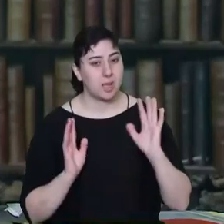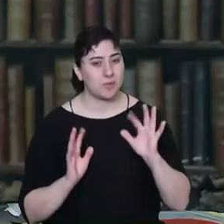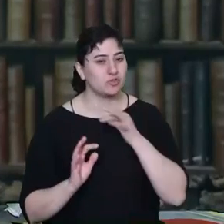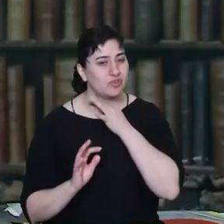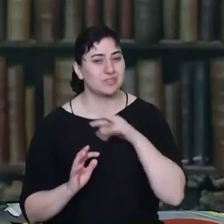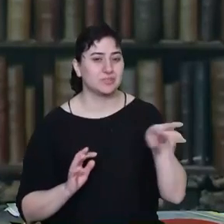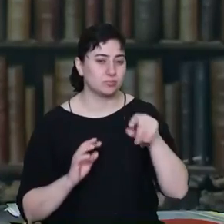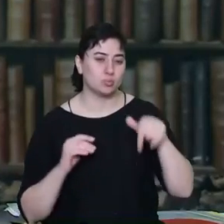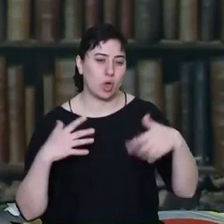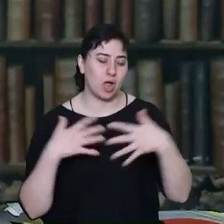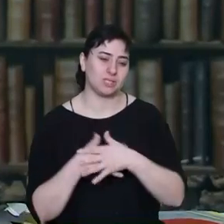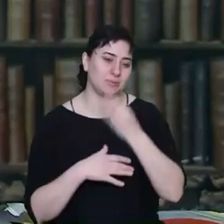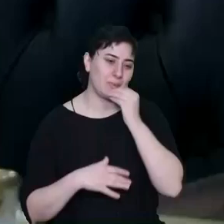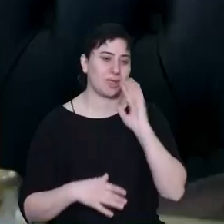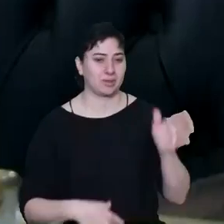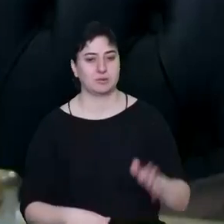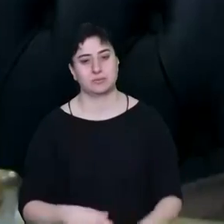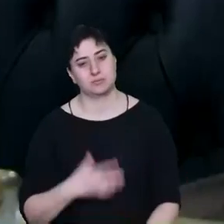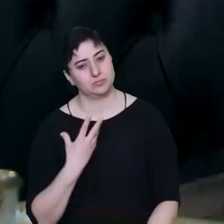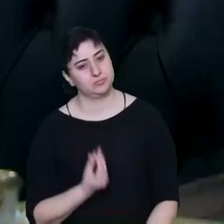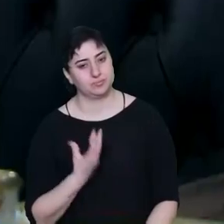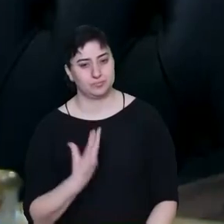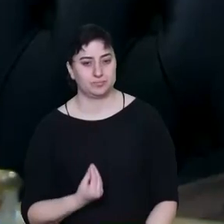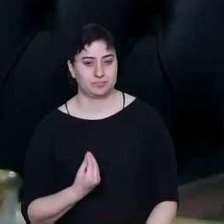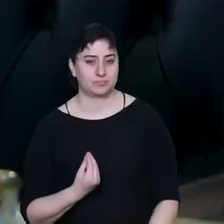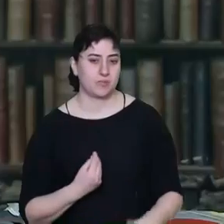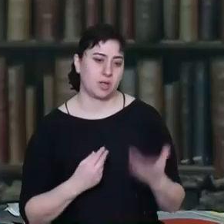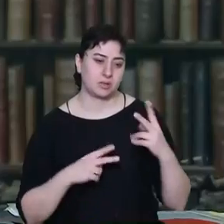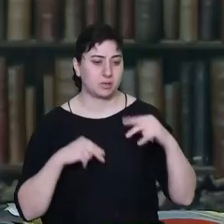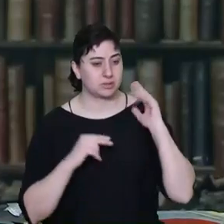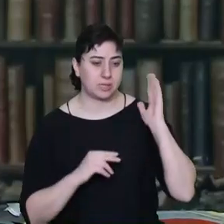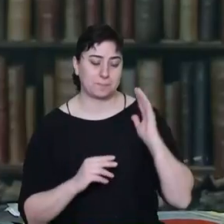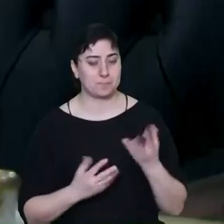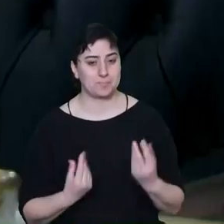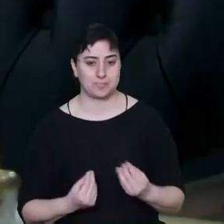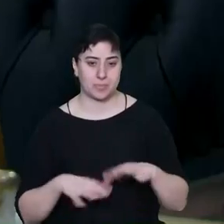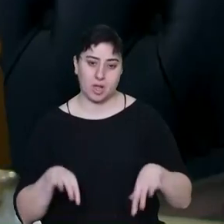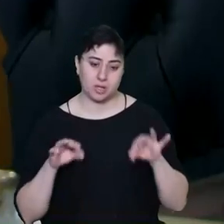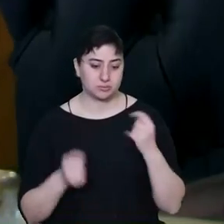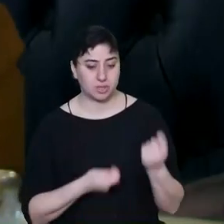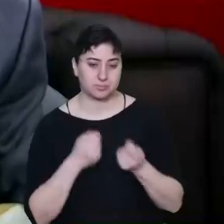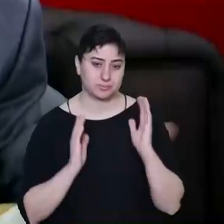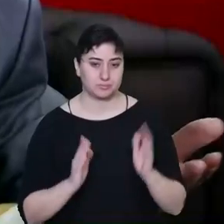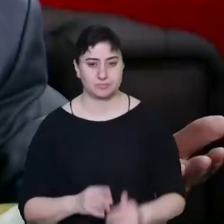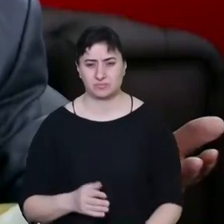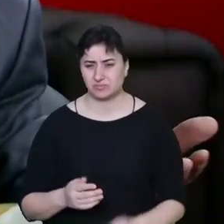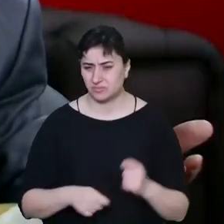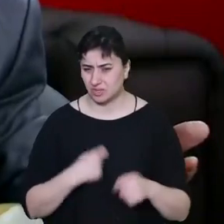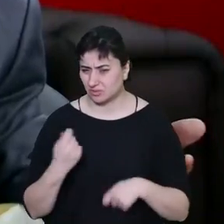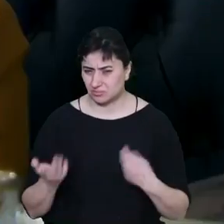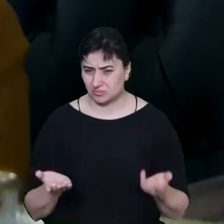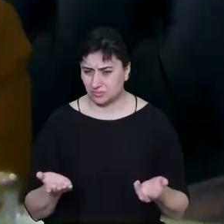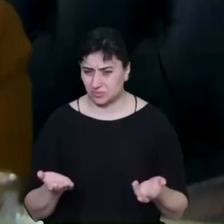siz muhakkak bu akşam o yemeğe gidin. İyi. Kalk o zaman hadi. Hadi kalk gidelim, hazırlanalım Kim. Saçmalama